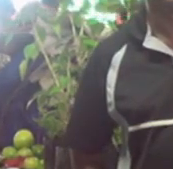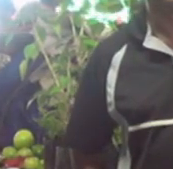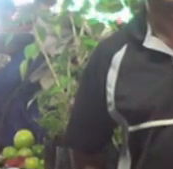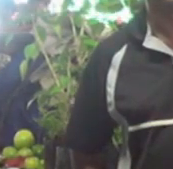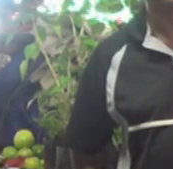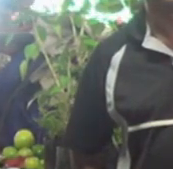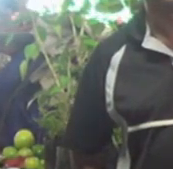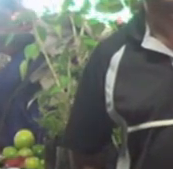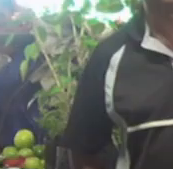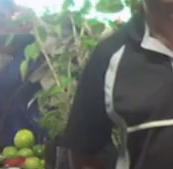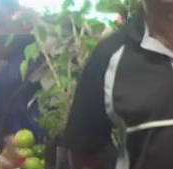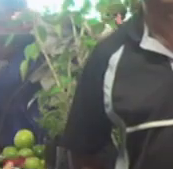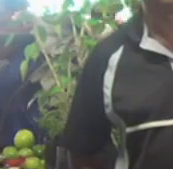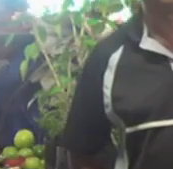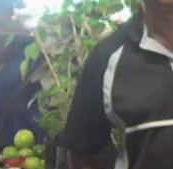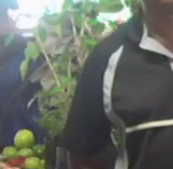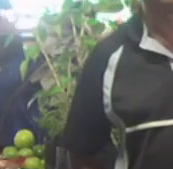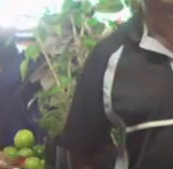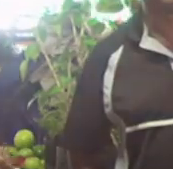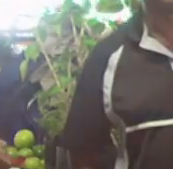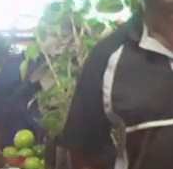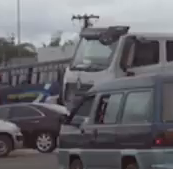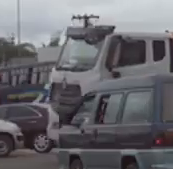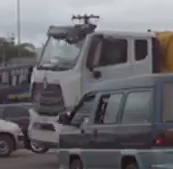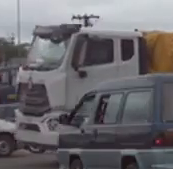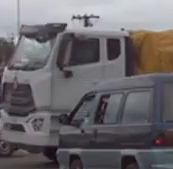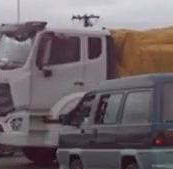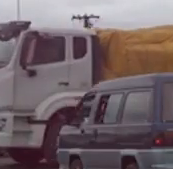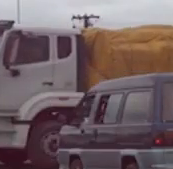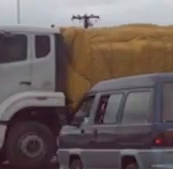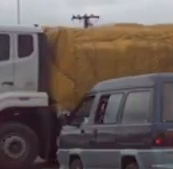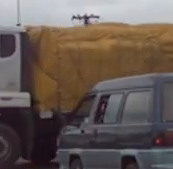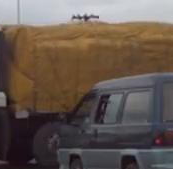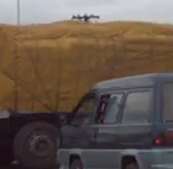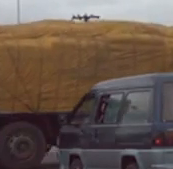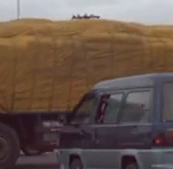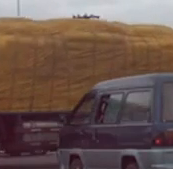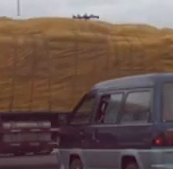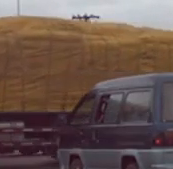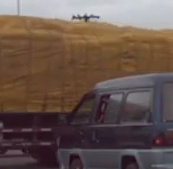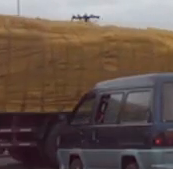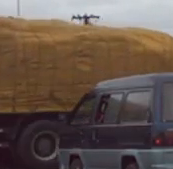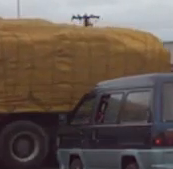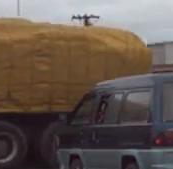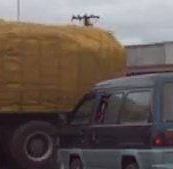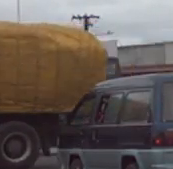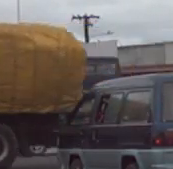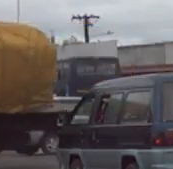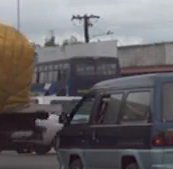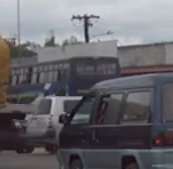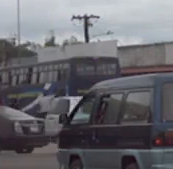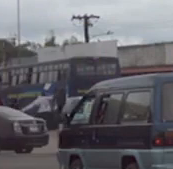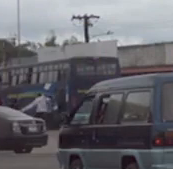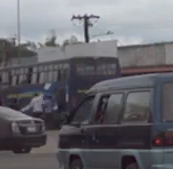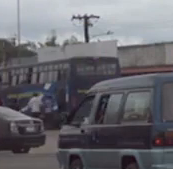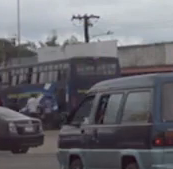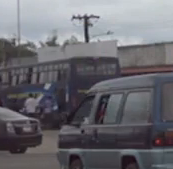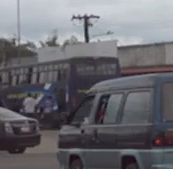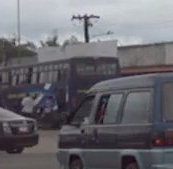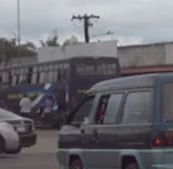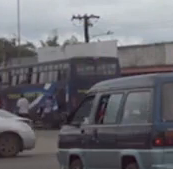और बाग में मिर्ची FM, it's hot. नमस्कार, मैं अलीम हूँ लंबासा से। मैं